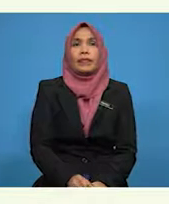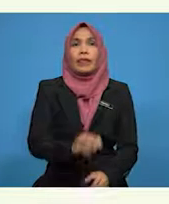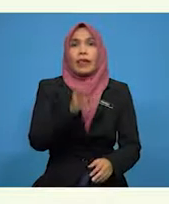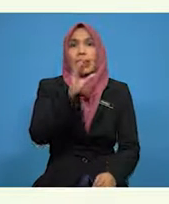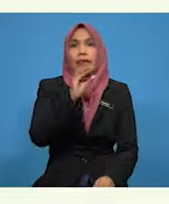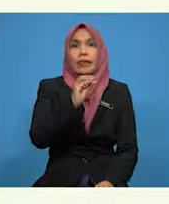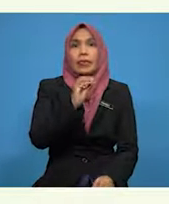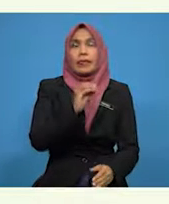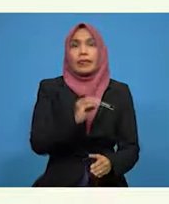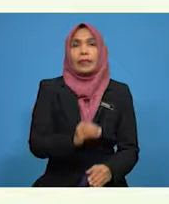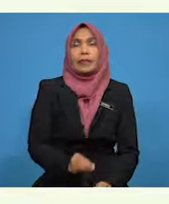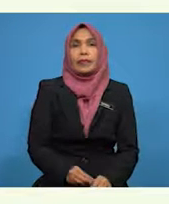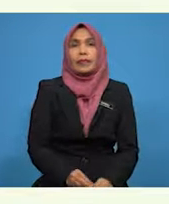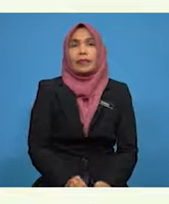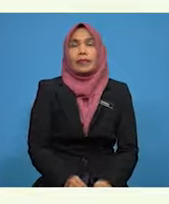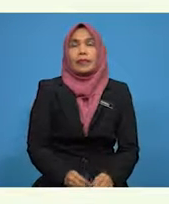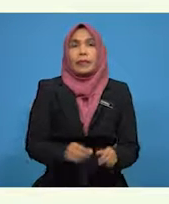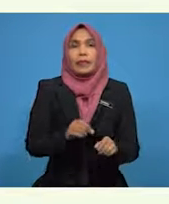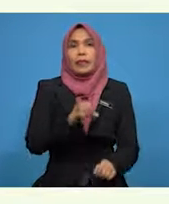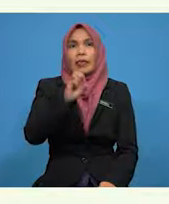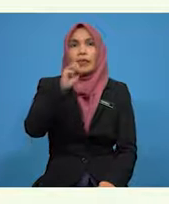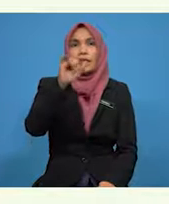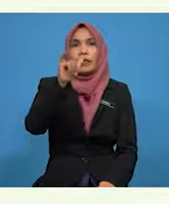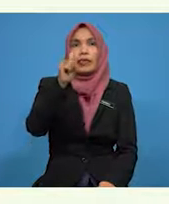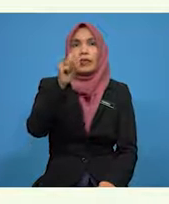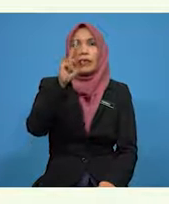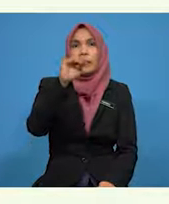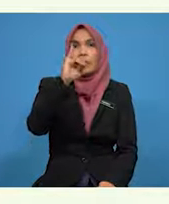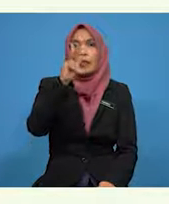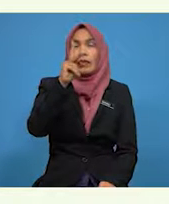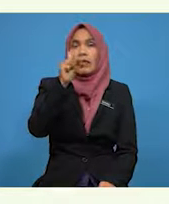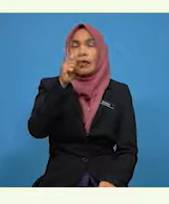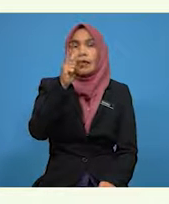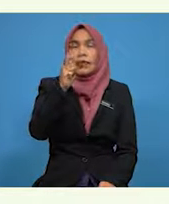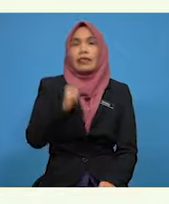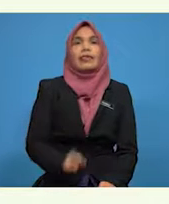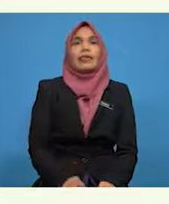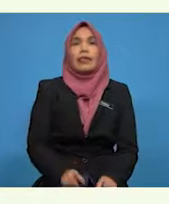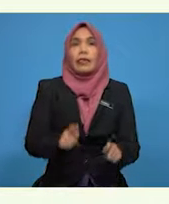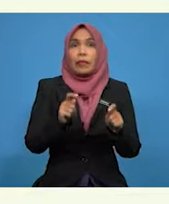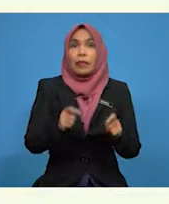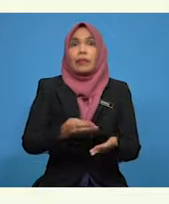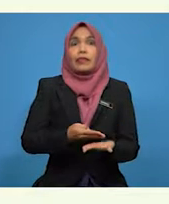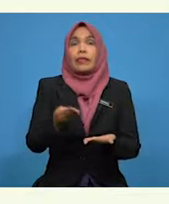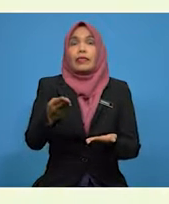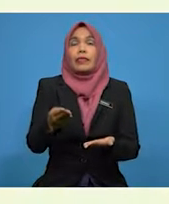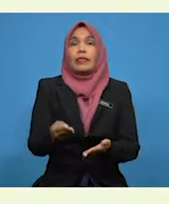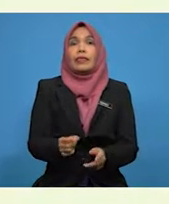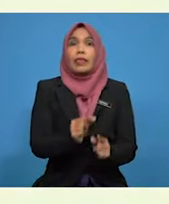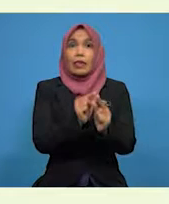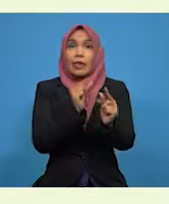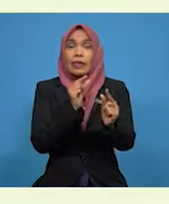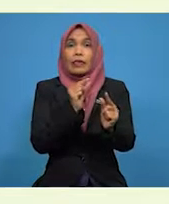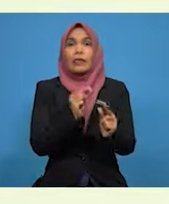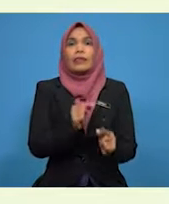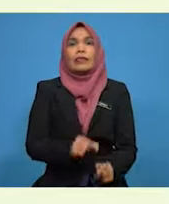Organisasi atau syarikat perlu menyediakan garis panduan dan peraturan yang jelas kepada pekerja.